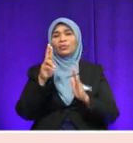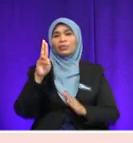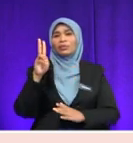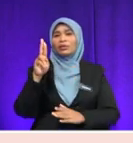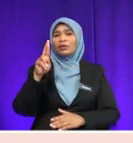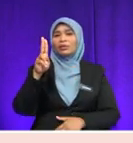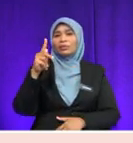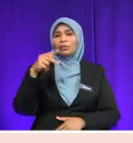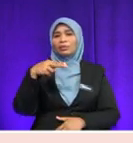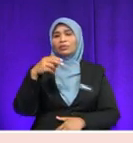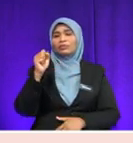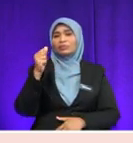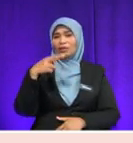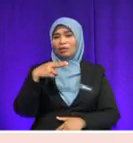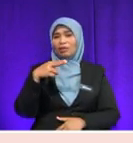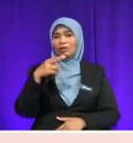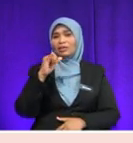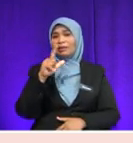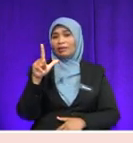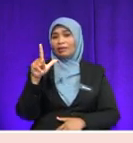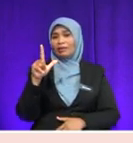bahase Iyalah